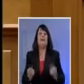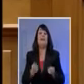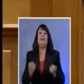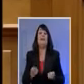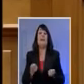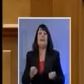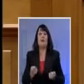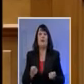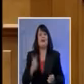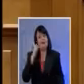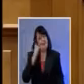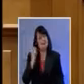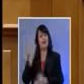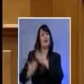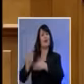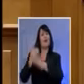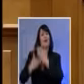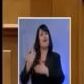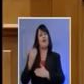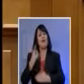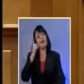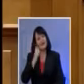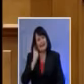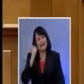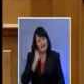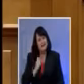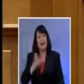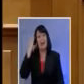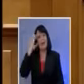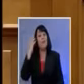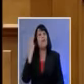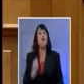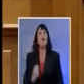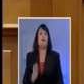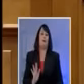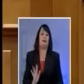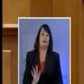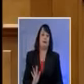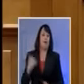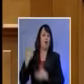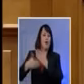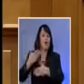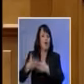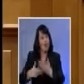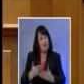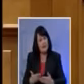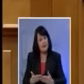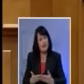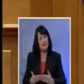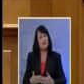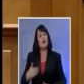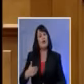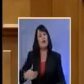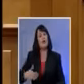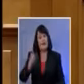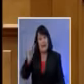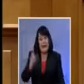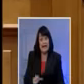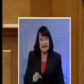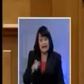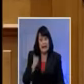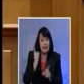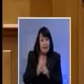έμαθε χθες. Σας γνωρίζει και σας θυμάται πάρα πολύ καλά. Και κάθε φορά που εσείς